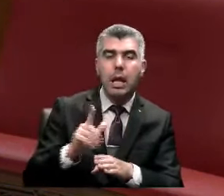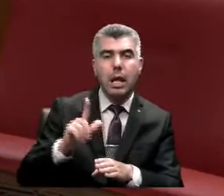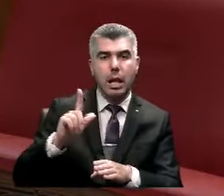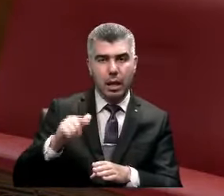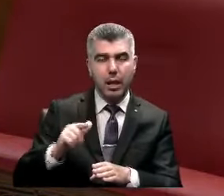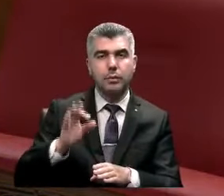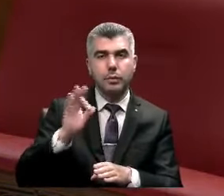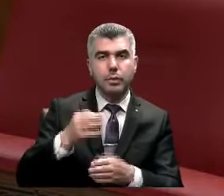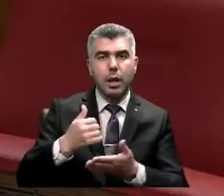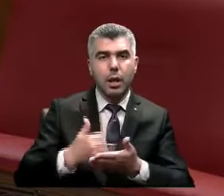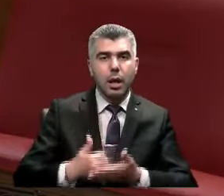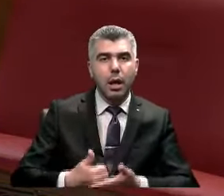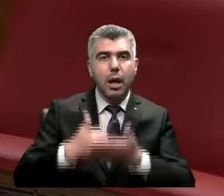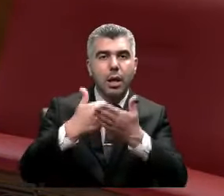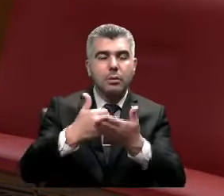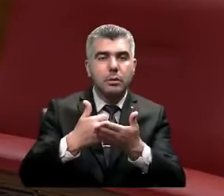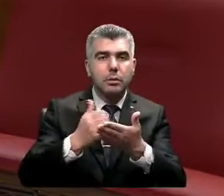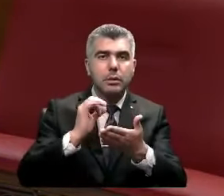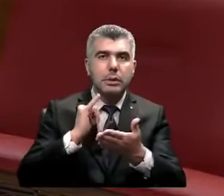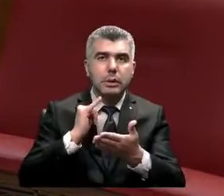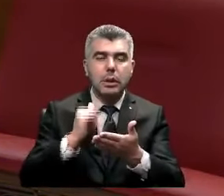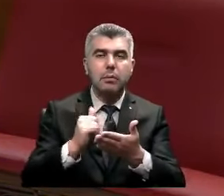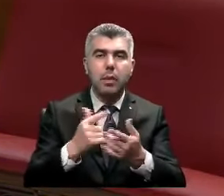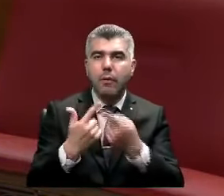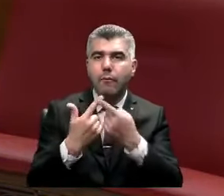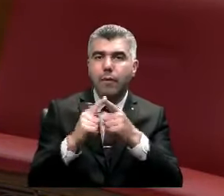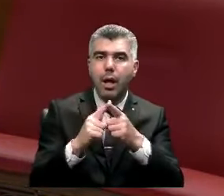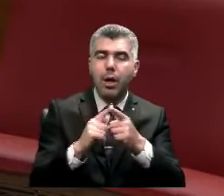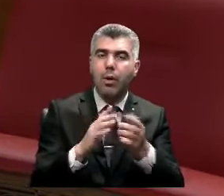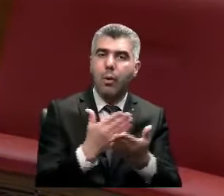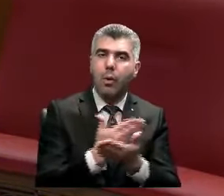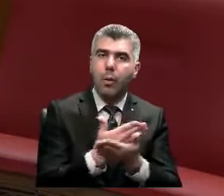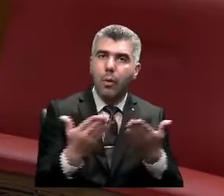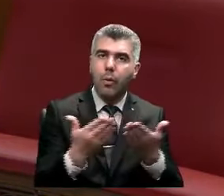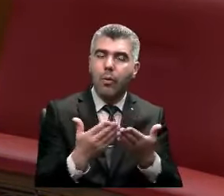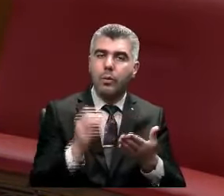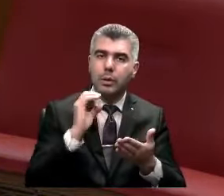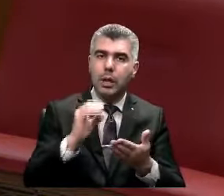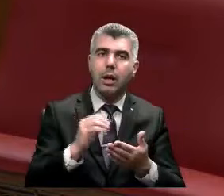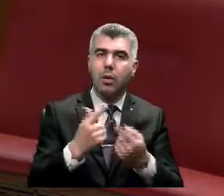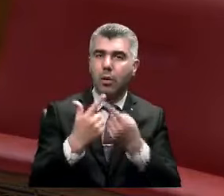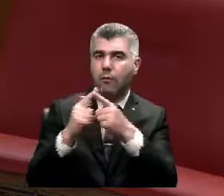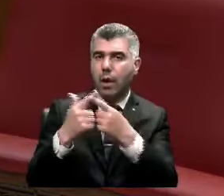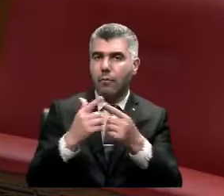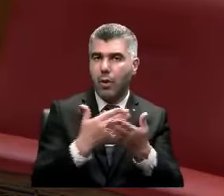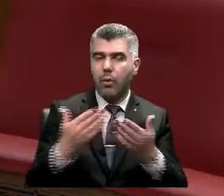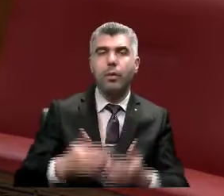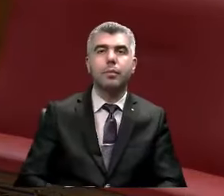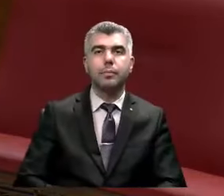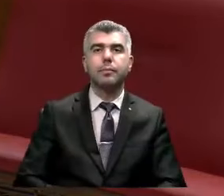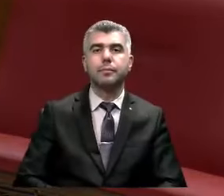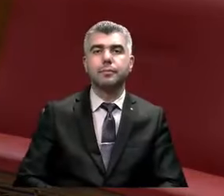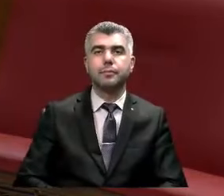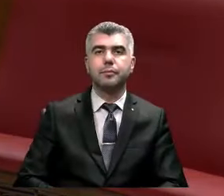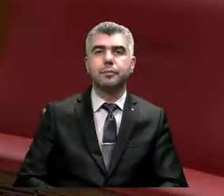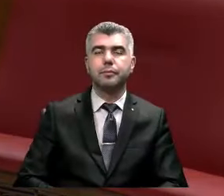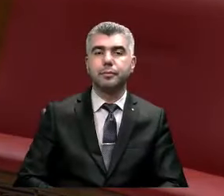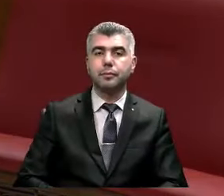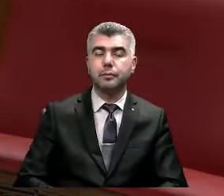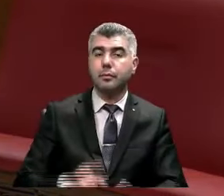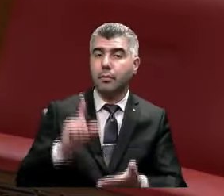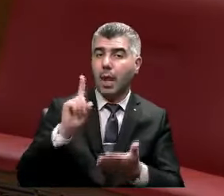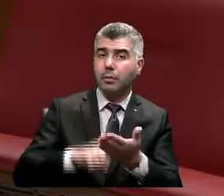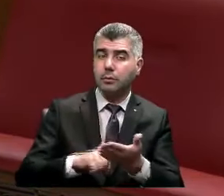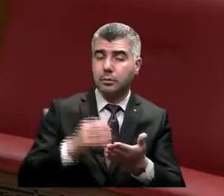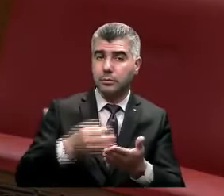خدمات ذات جودة ووتيرة كافية مع تطوير وسائل نقل متكاملة ومتعددة الوسائط وتعزيز